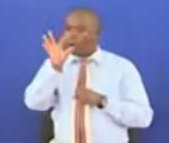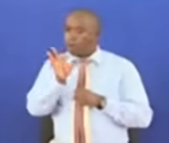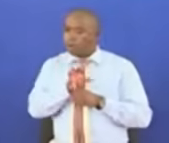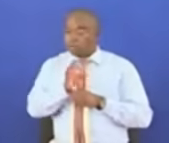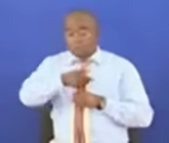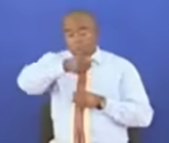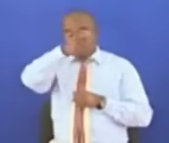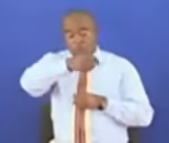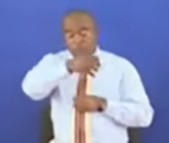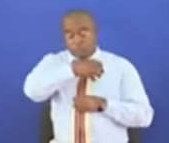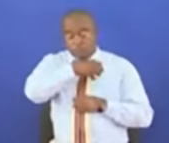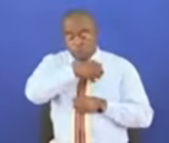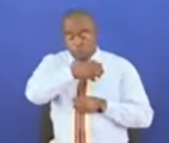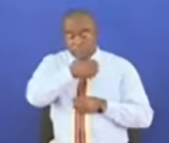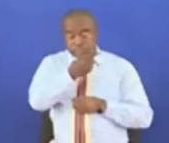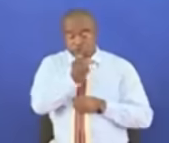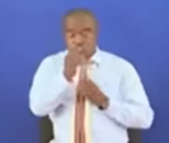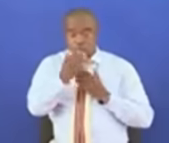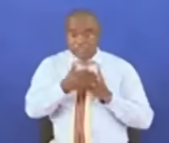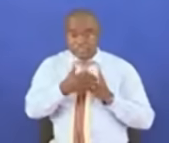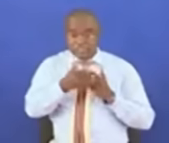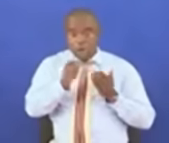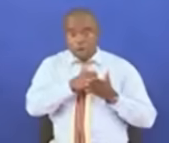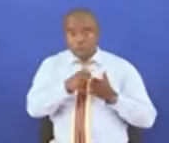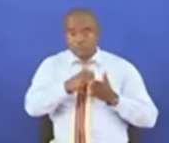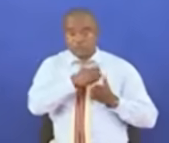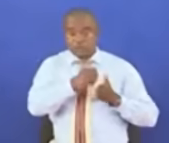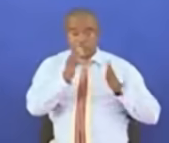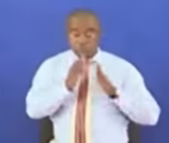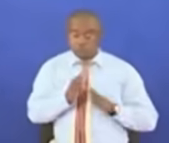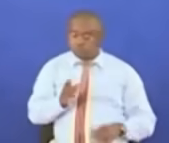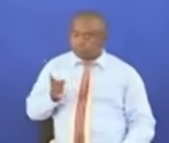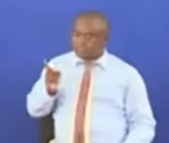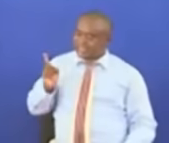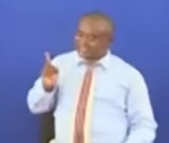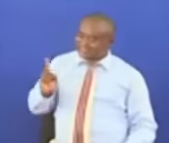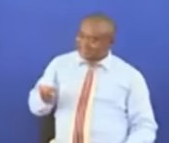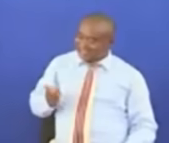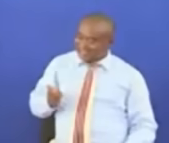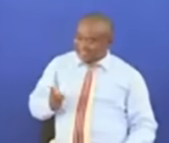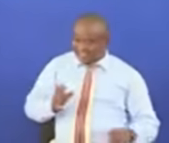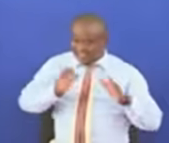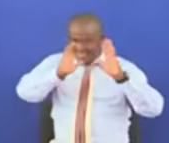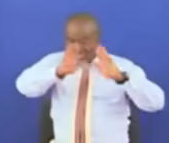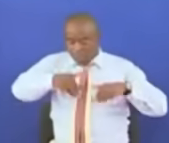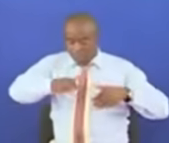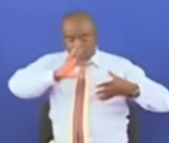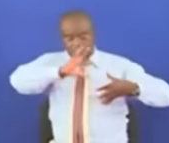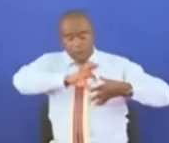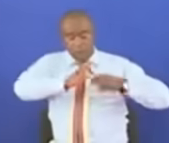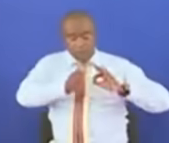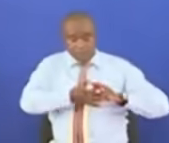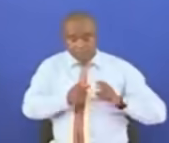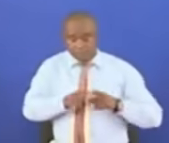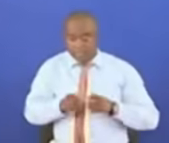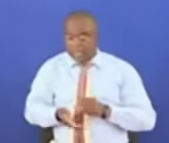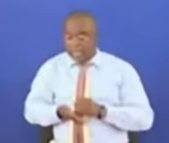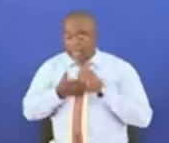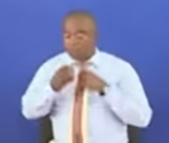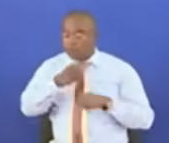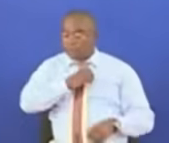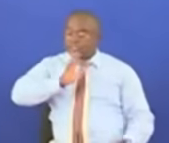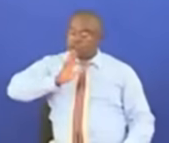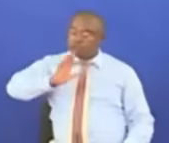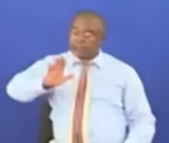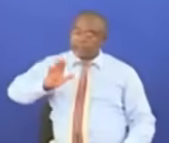Waziri wa Nchi, Ofisi ya Waziri Mkuu, Sera, Bunge na Uratibu, na Naibu Waziri, na wote katika Ofisi ya